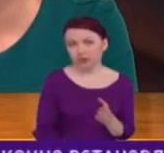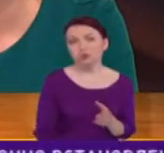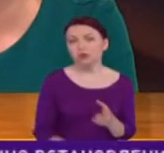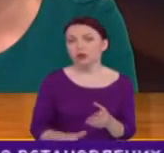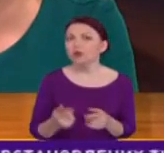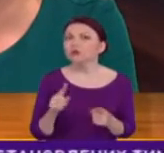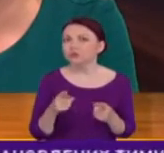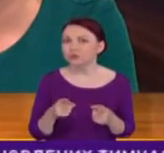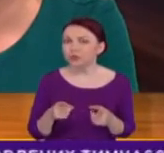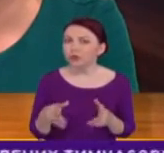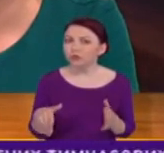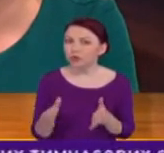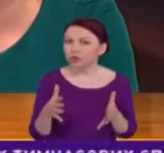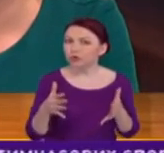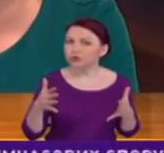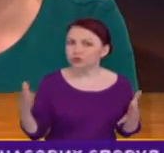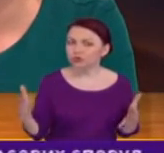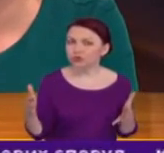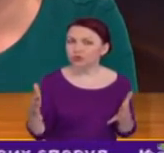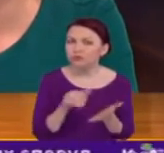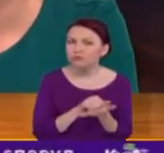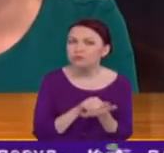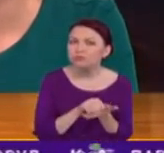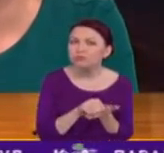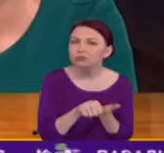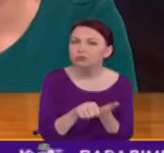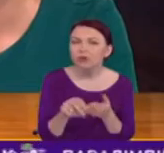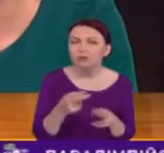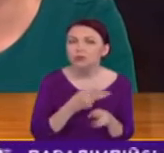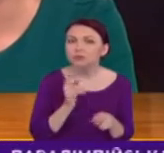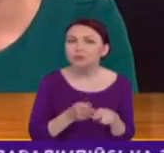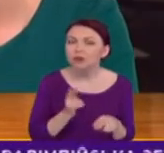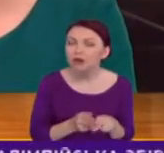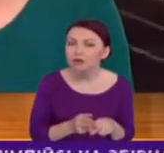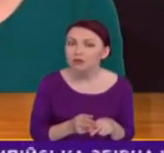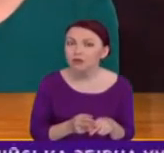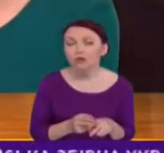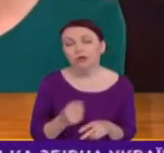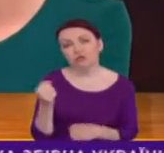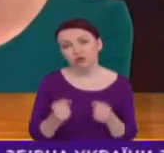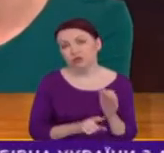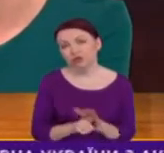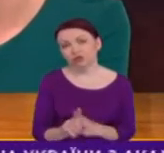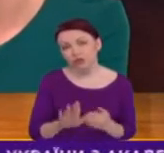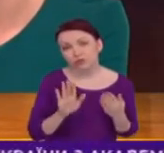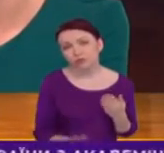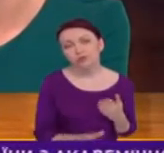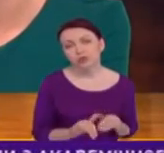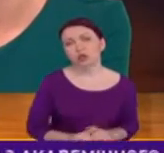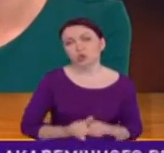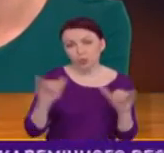дорога стала ширшою, красивішою, без преград, угу. І вони починають збільшувати рух. Так як у